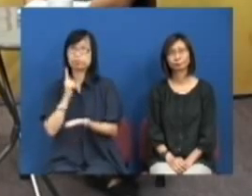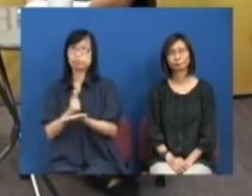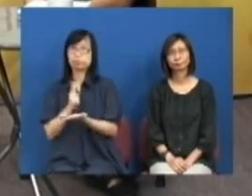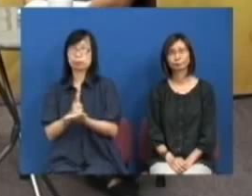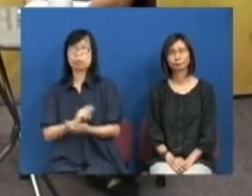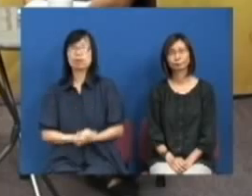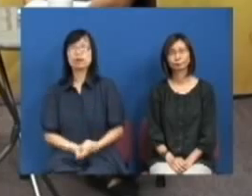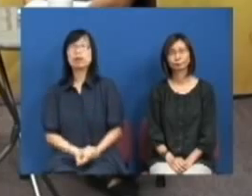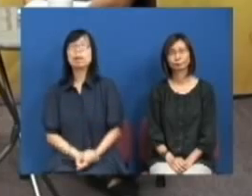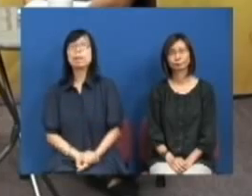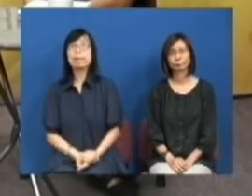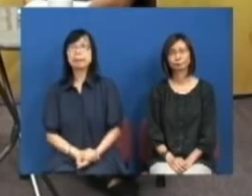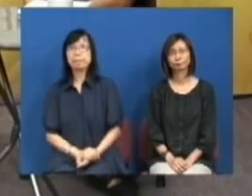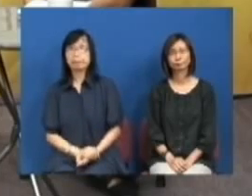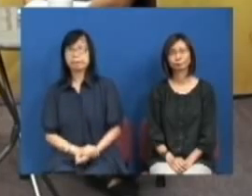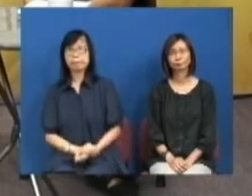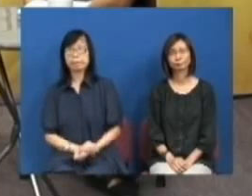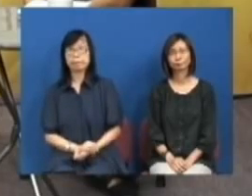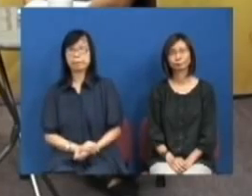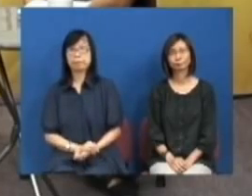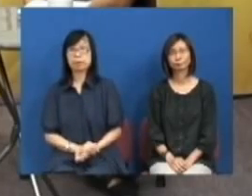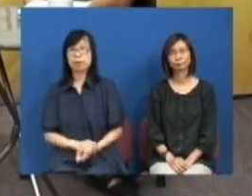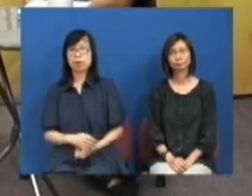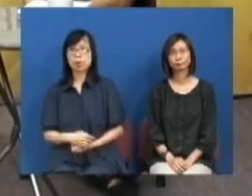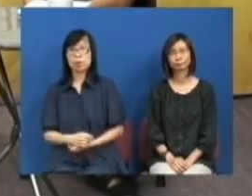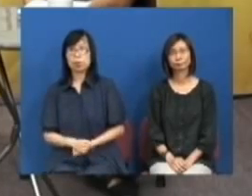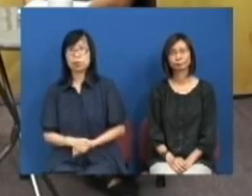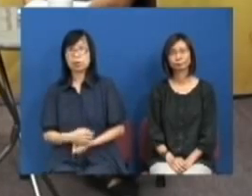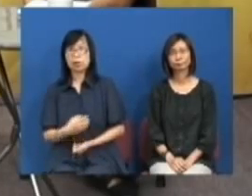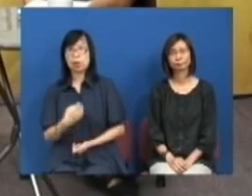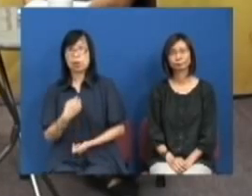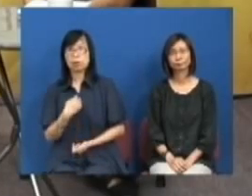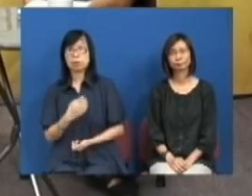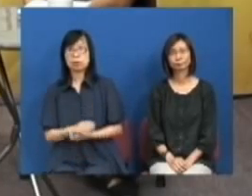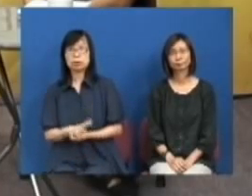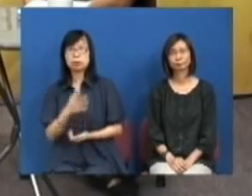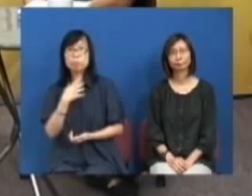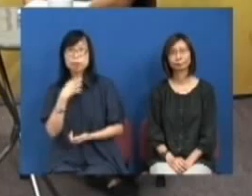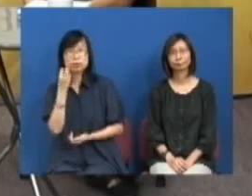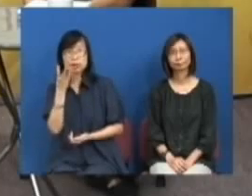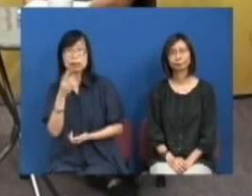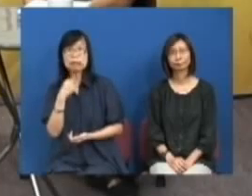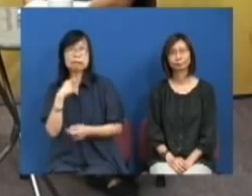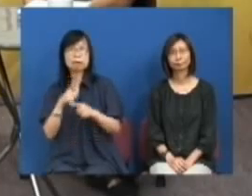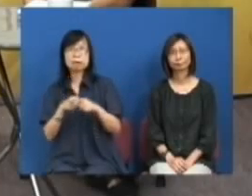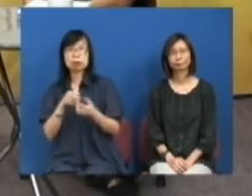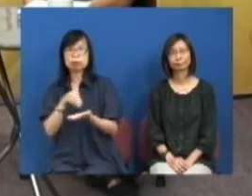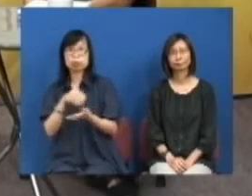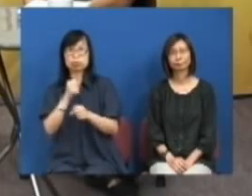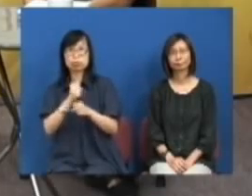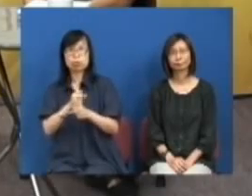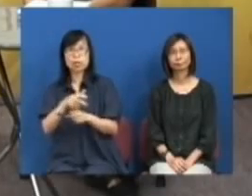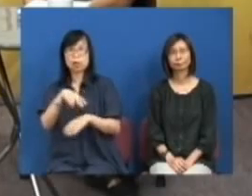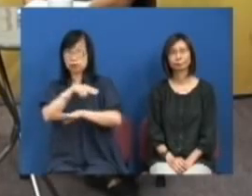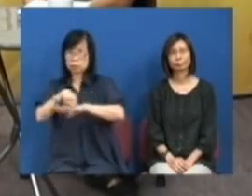會不會這樣說，即是這個是我覺得責無旁貸義不容辭，也是一個好的策略，